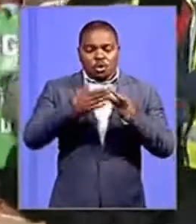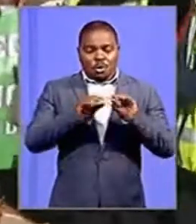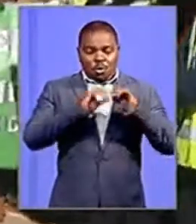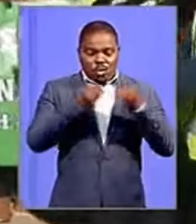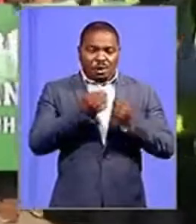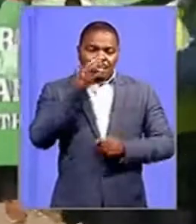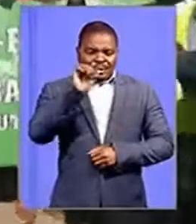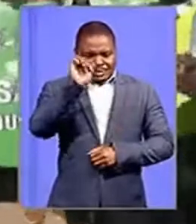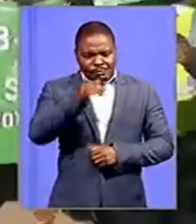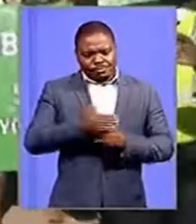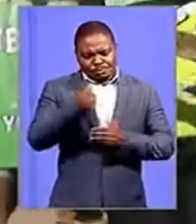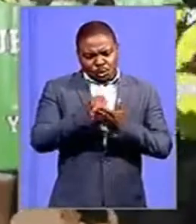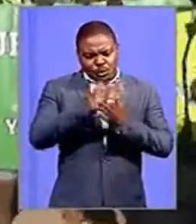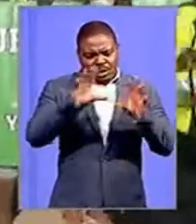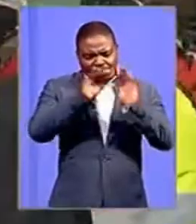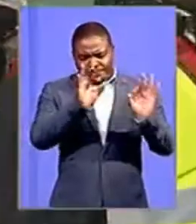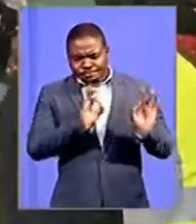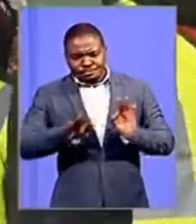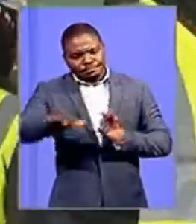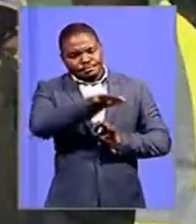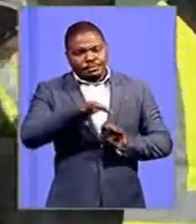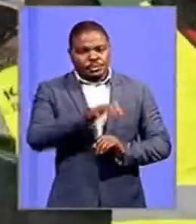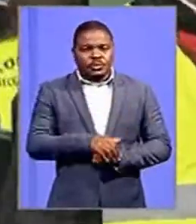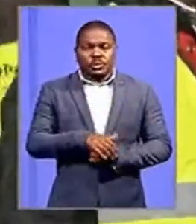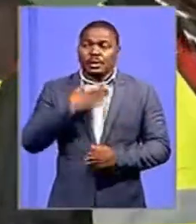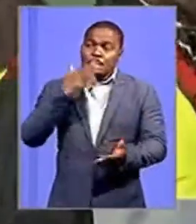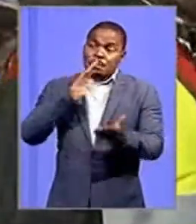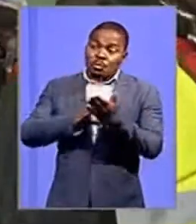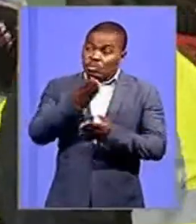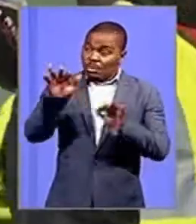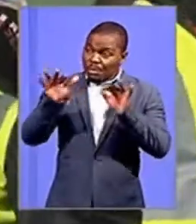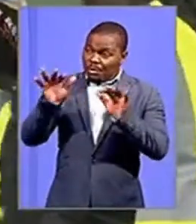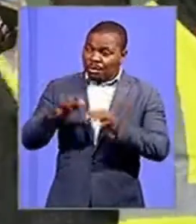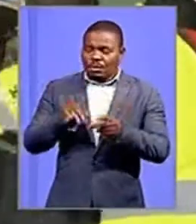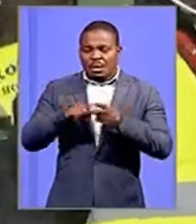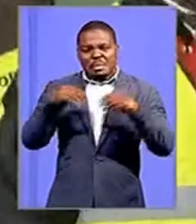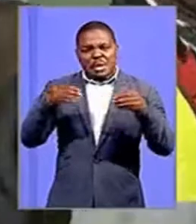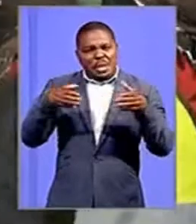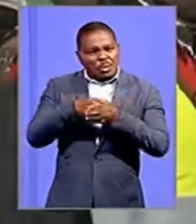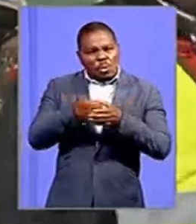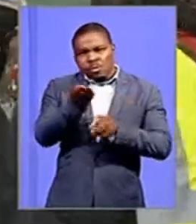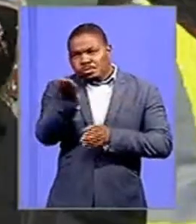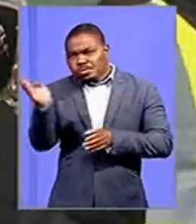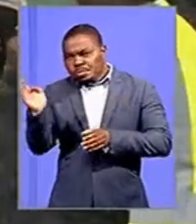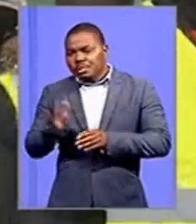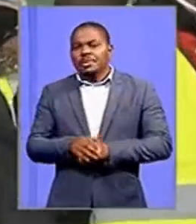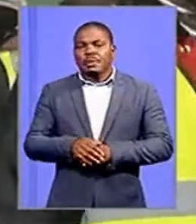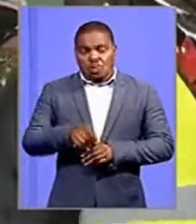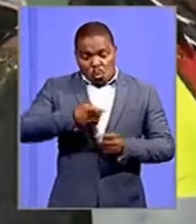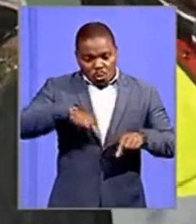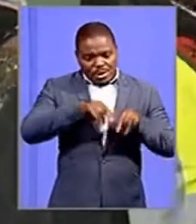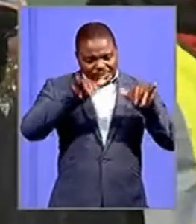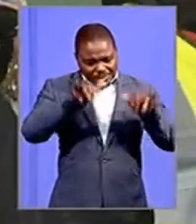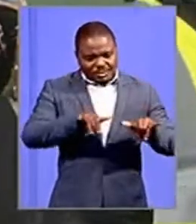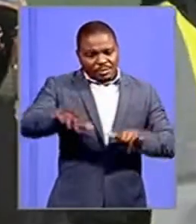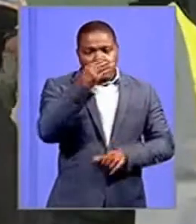ka netefatsa fa tsotlhe di apere tshiamo. Re promisa batho ko gae le bo ra dikgobe potana ba rona gore re tlo go nna mo toropong